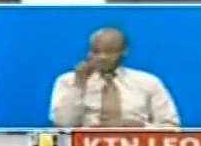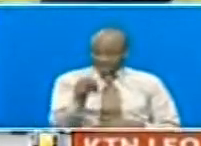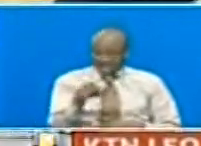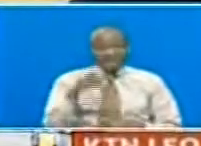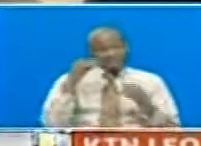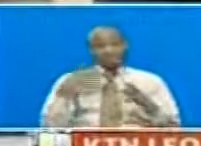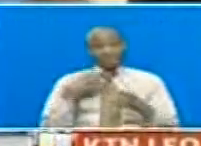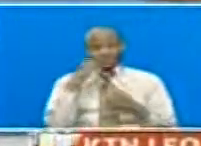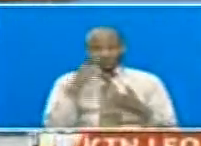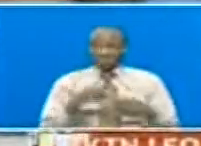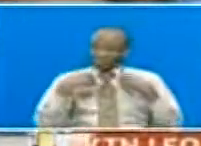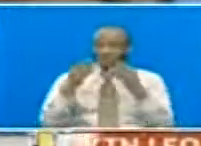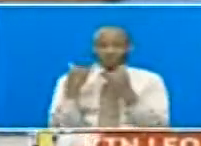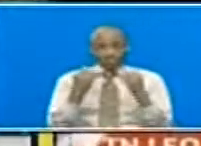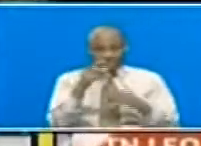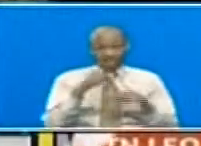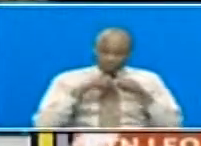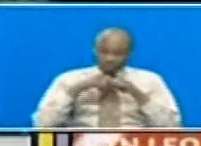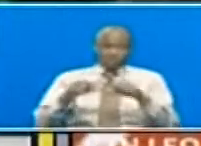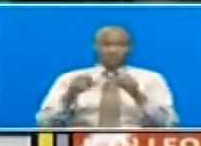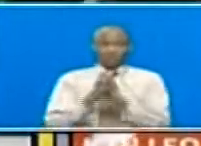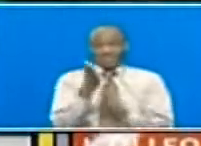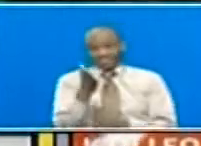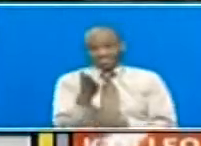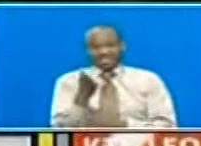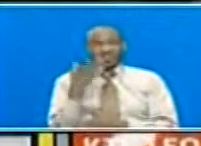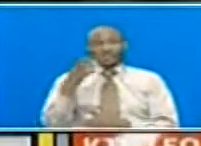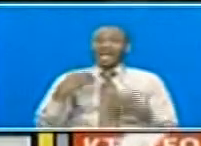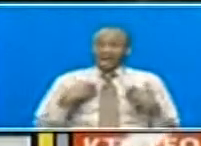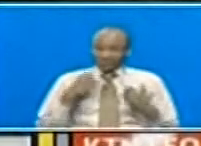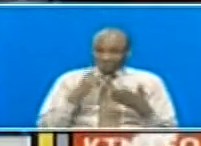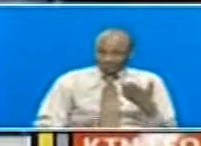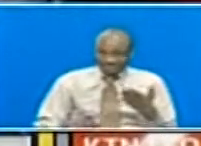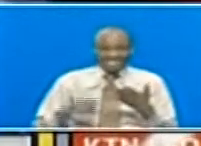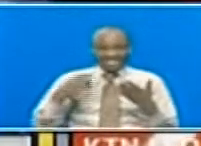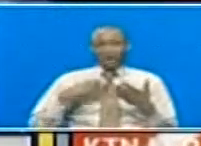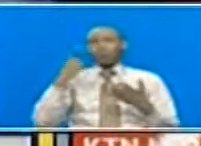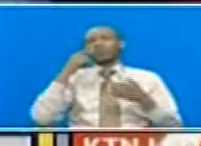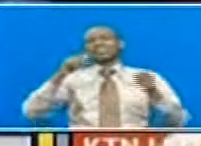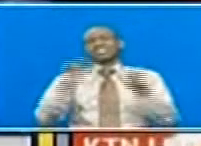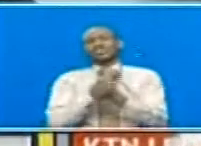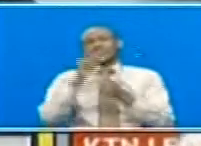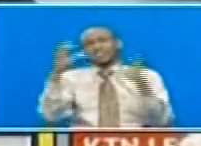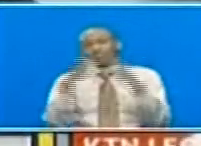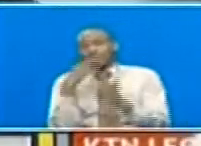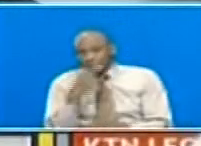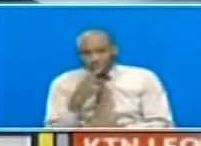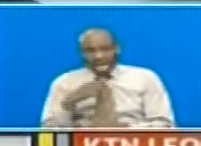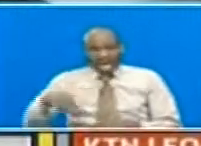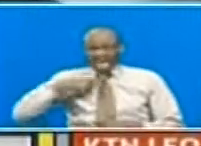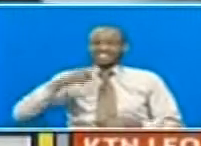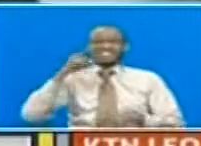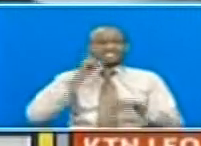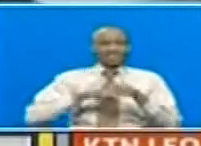visingizio vya kuachia vijana chukizi wajishashe na fani hii, kunacho kilicholisambaratisha kundi hili. Tuliwacha wakati